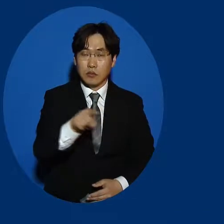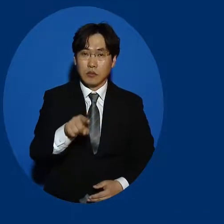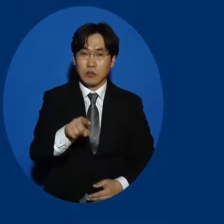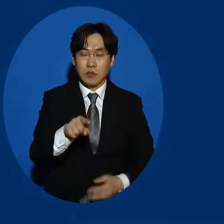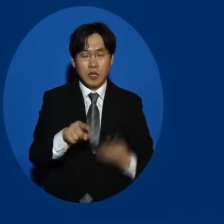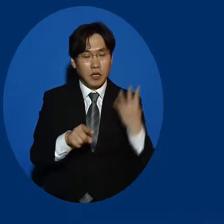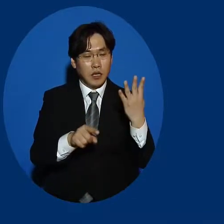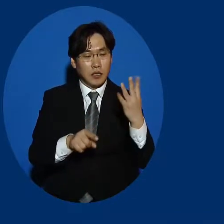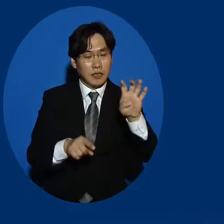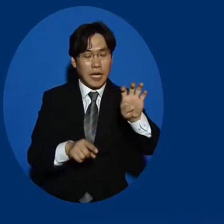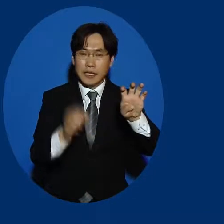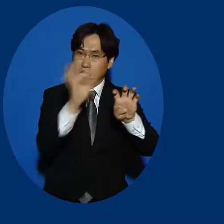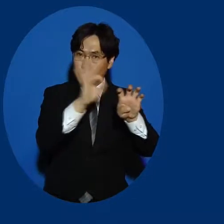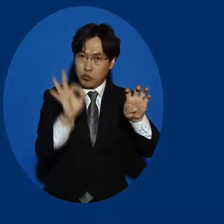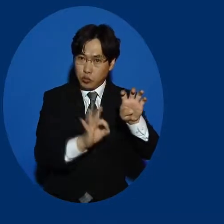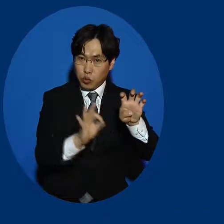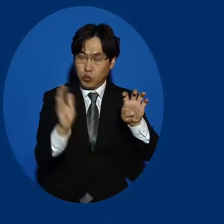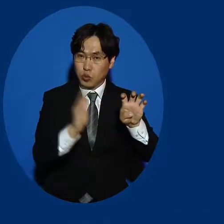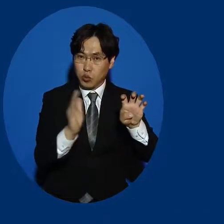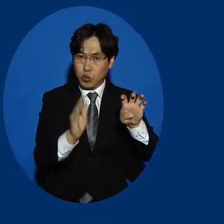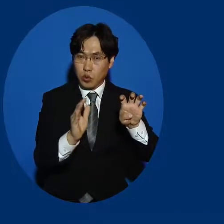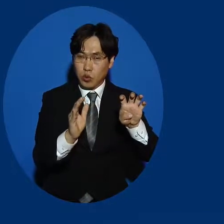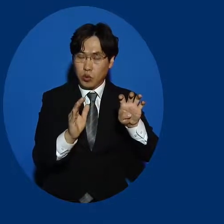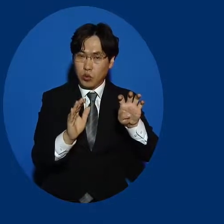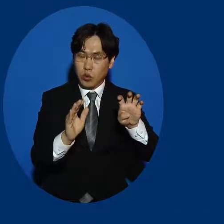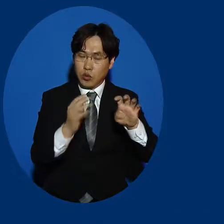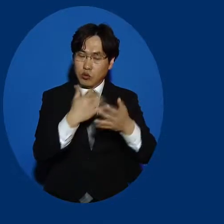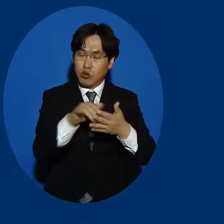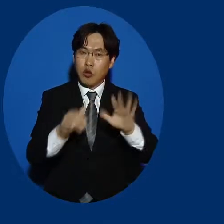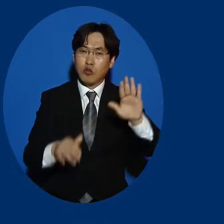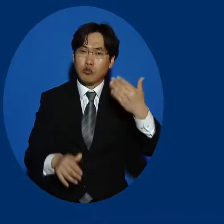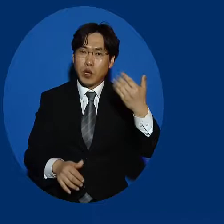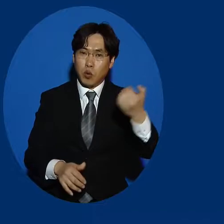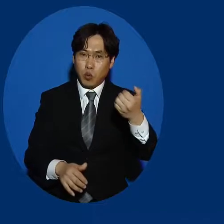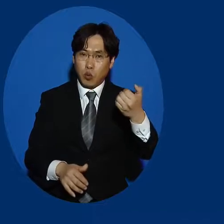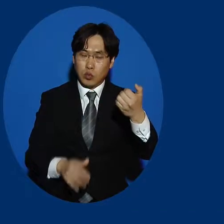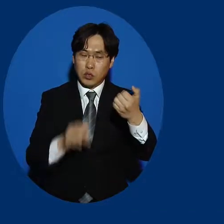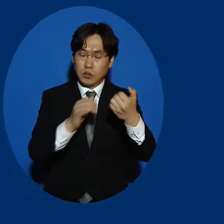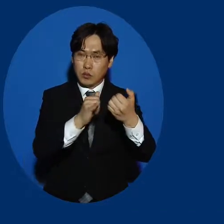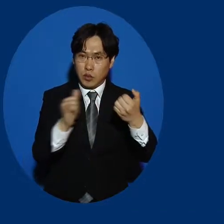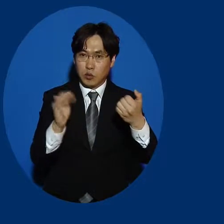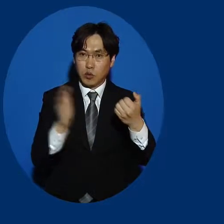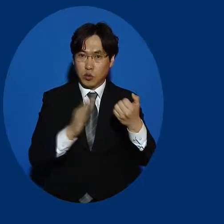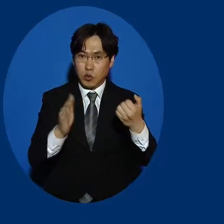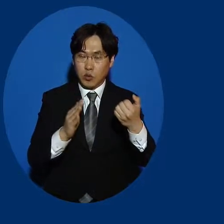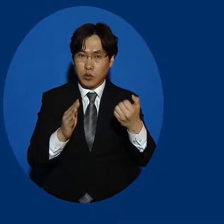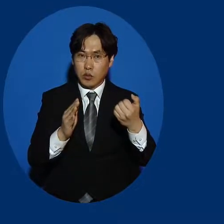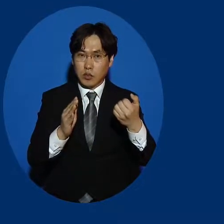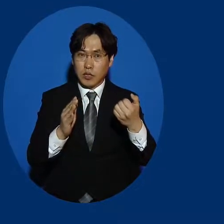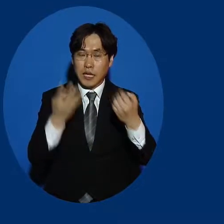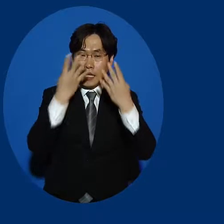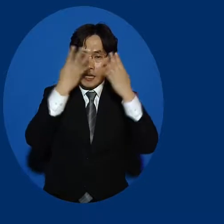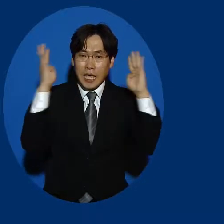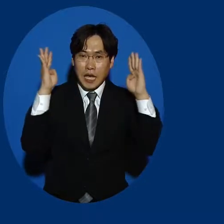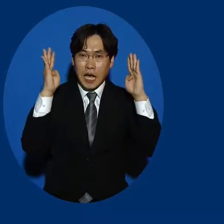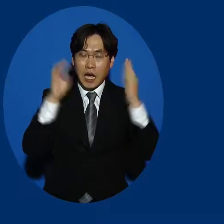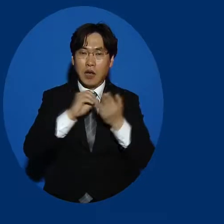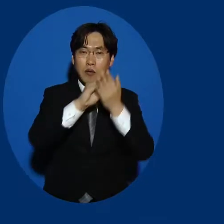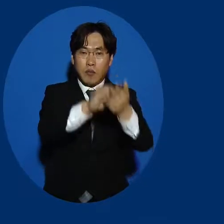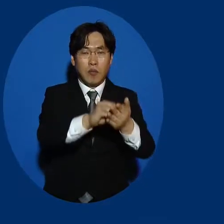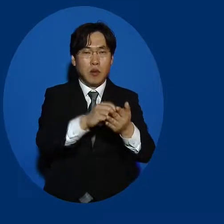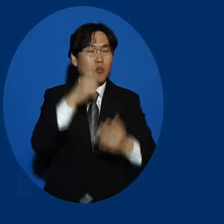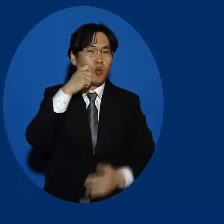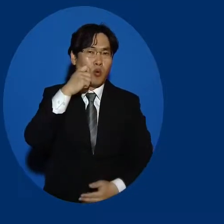한 40%의 학생들 956명이 상급 학교로 진학도 하지